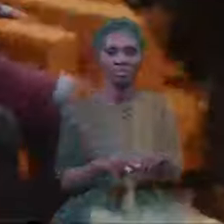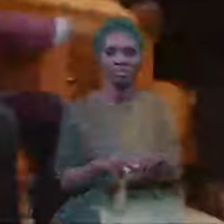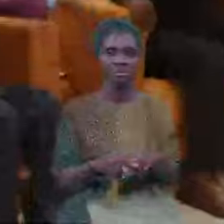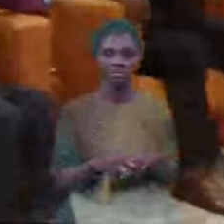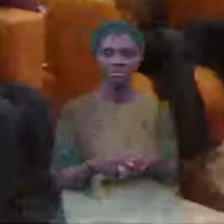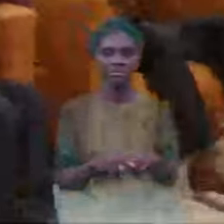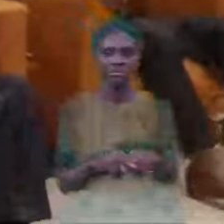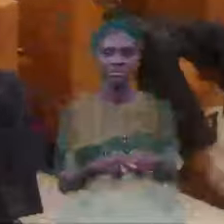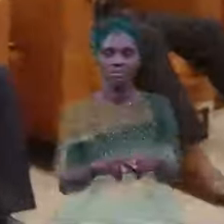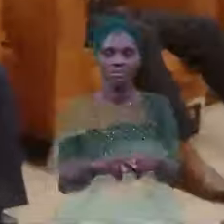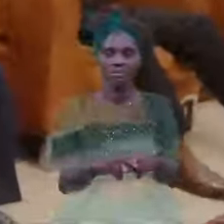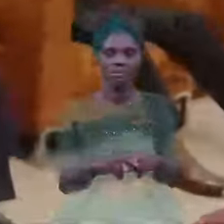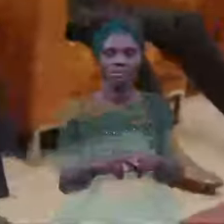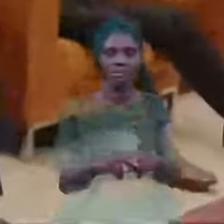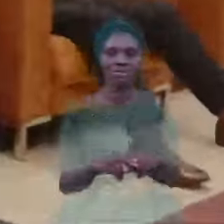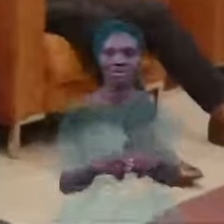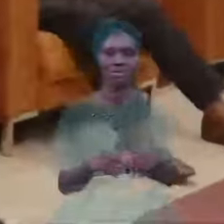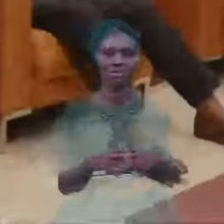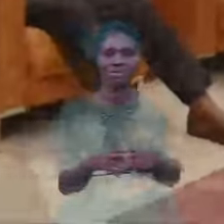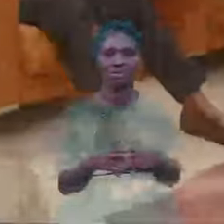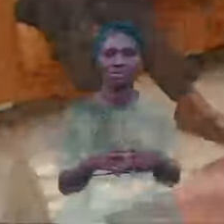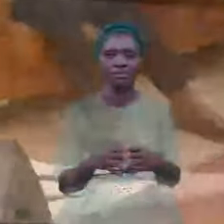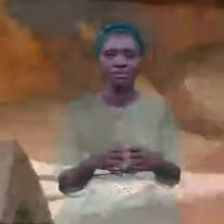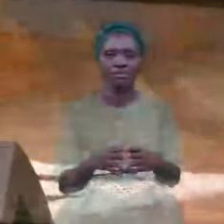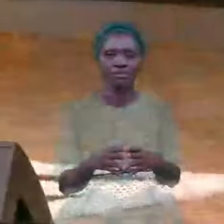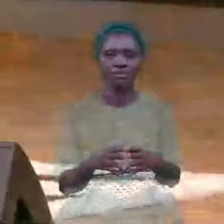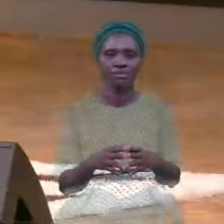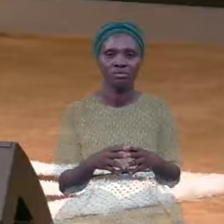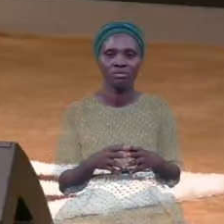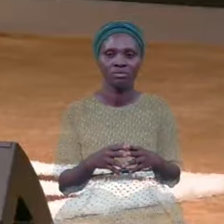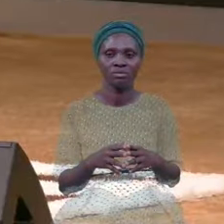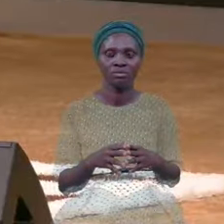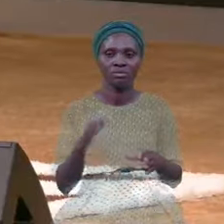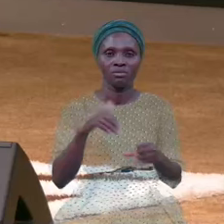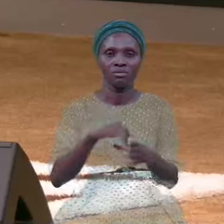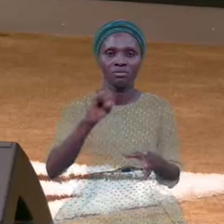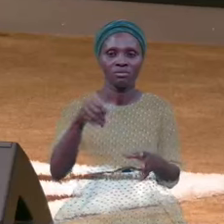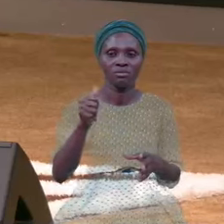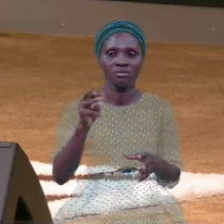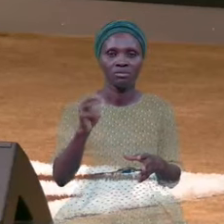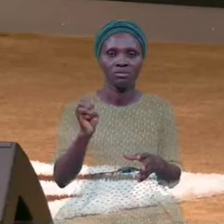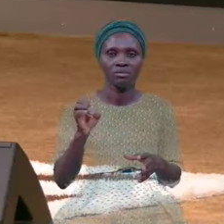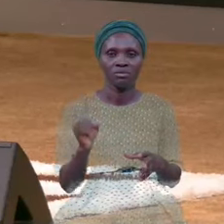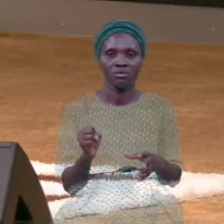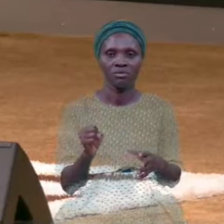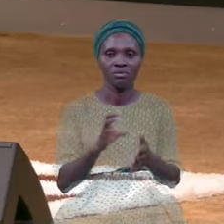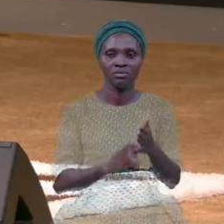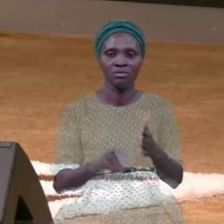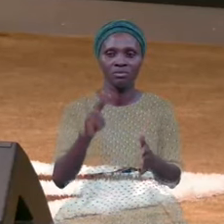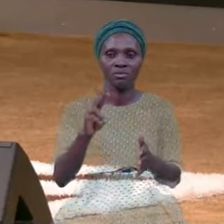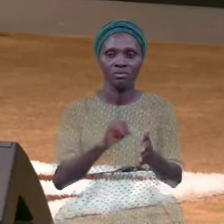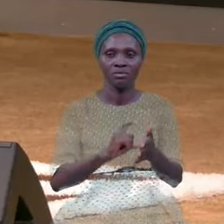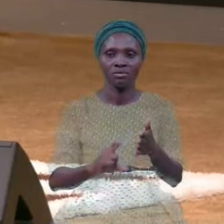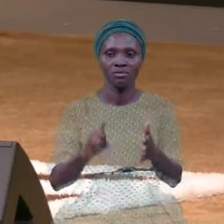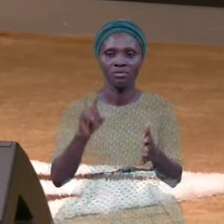Ce soir, nous sommes à Jacques 2. En Jacques 2, nous allons lire verset